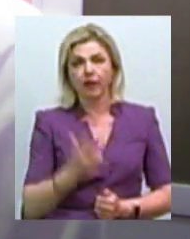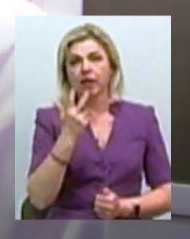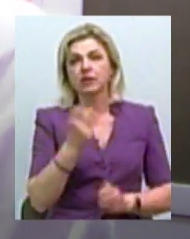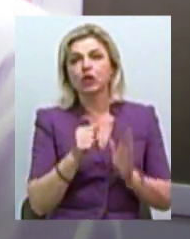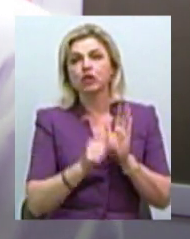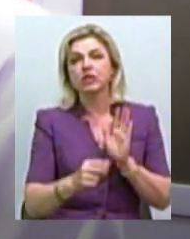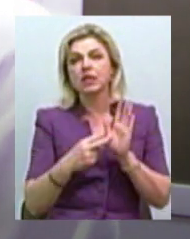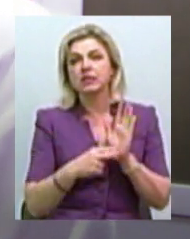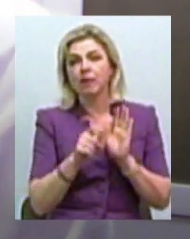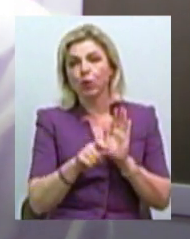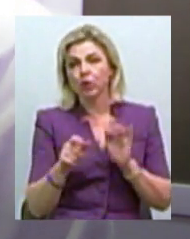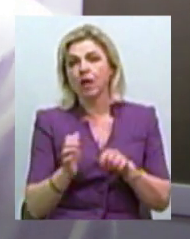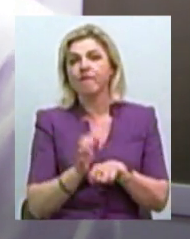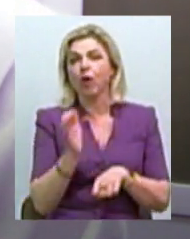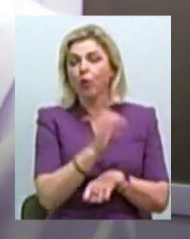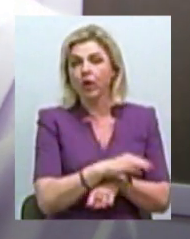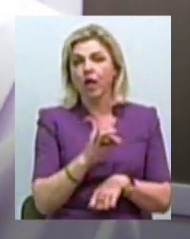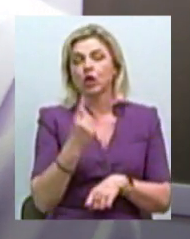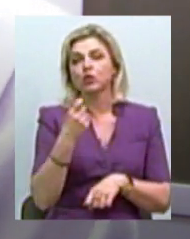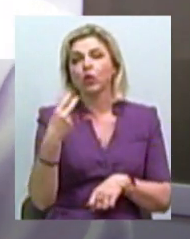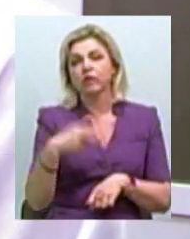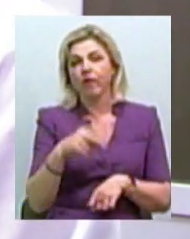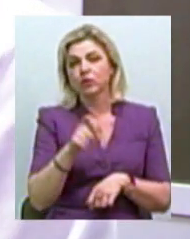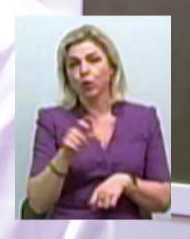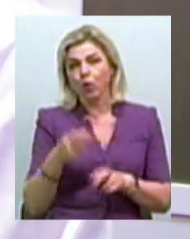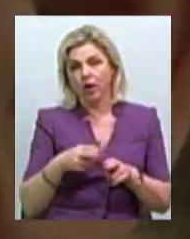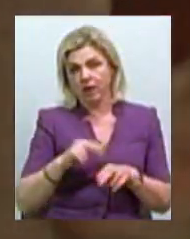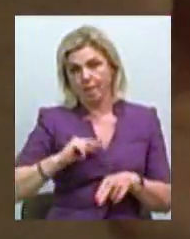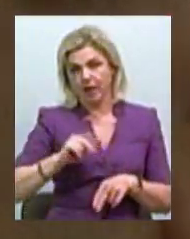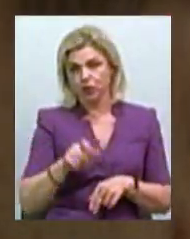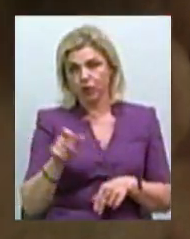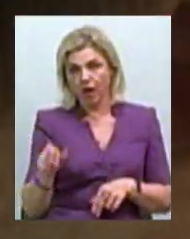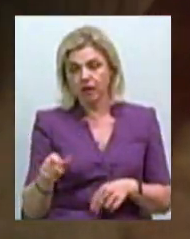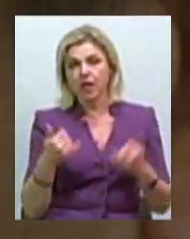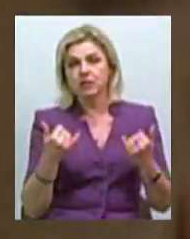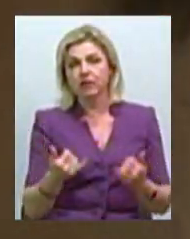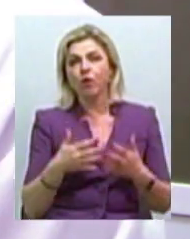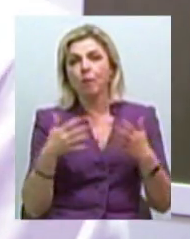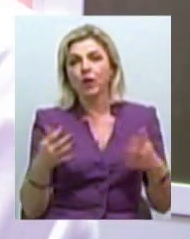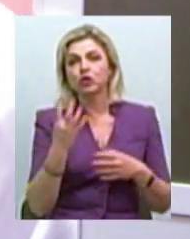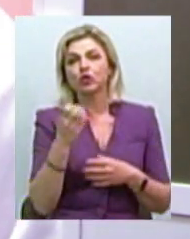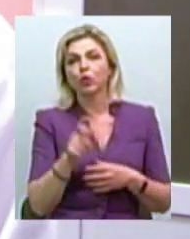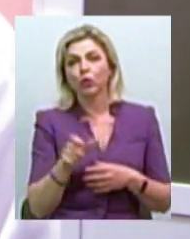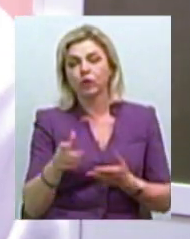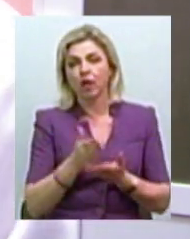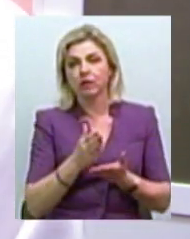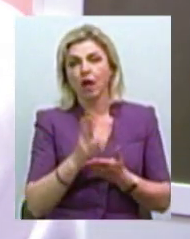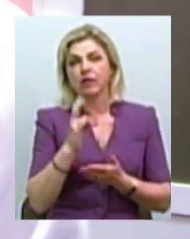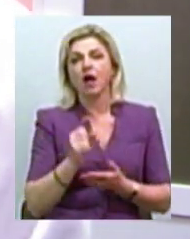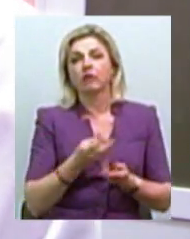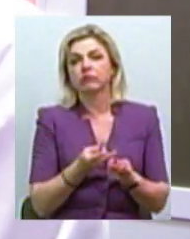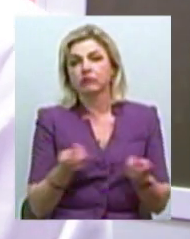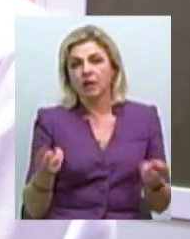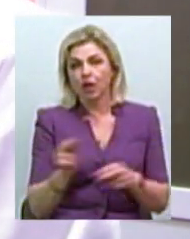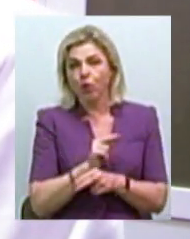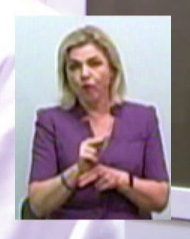367 людей ми евакуювали, та 120 людей – це персонал. На сьогодні більш ніж 400 людей перебувають на стаціонарному лікуванні